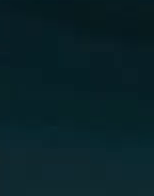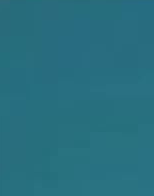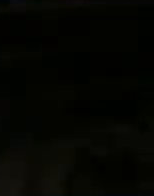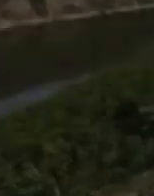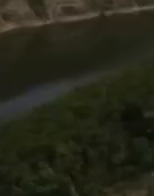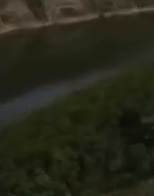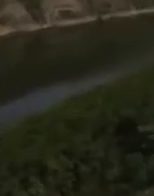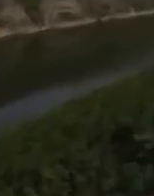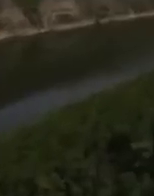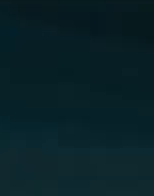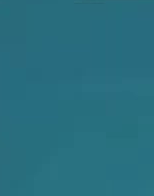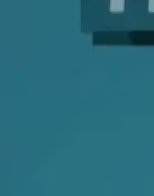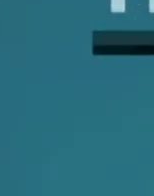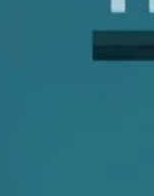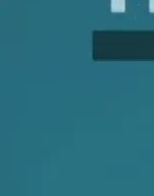Музика